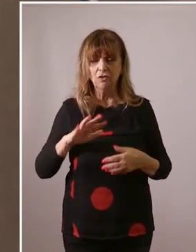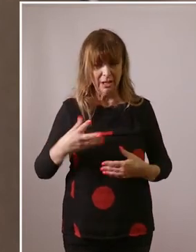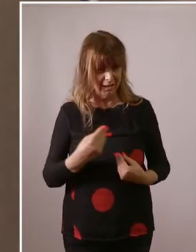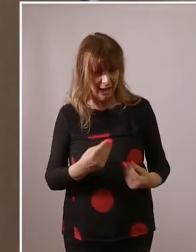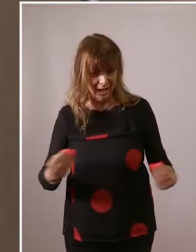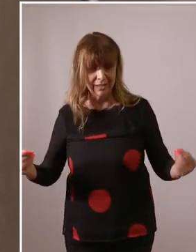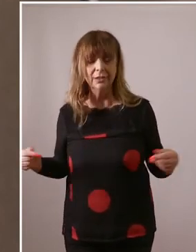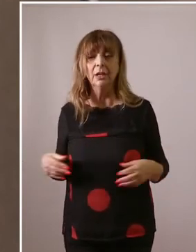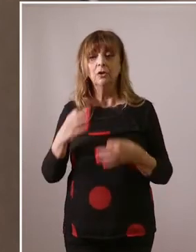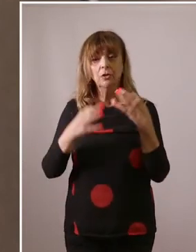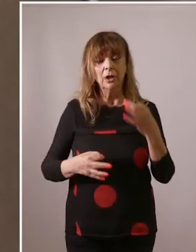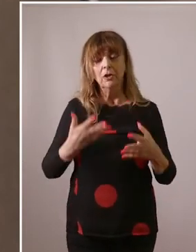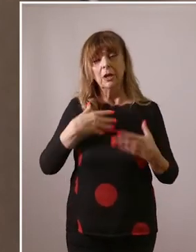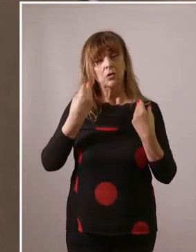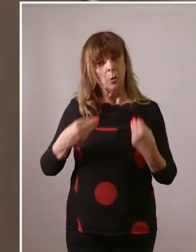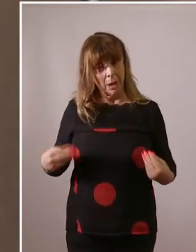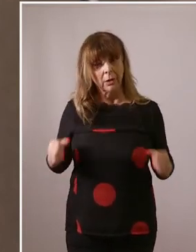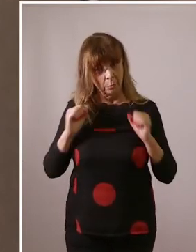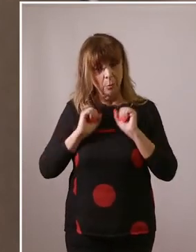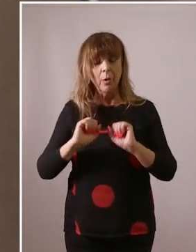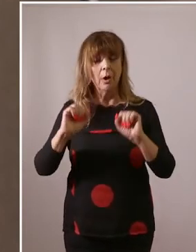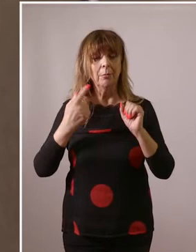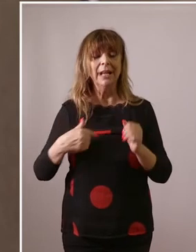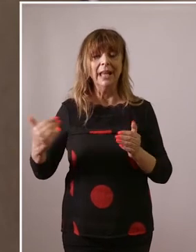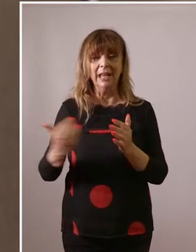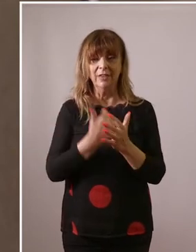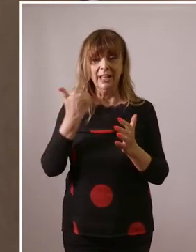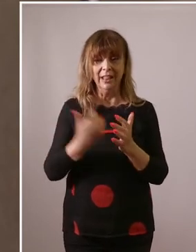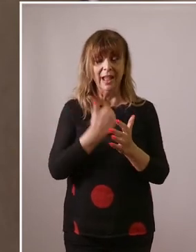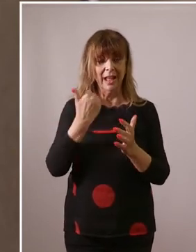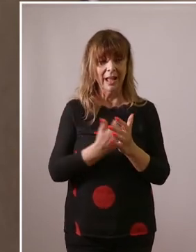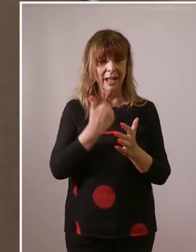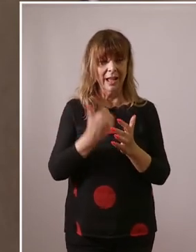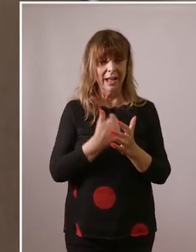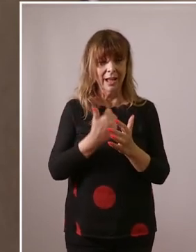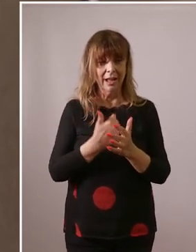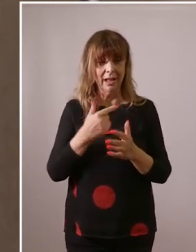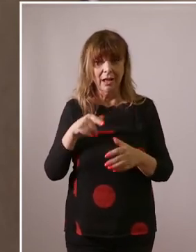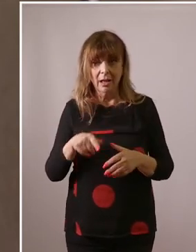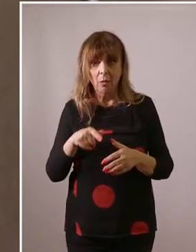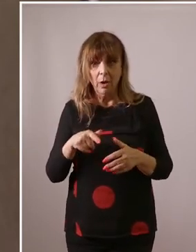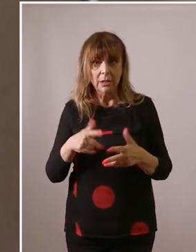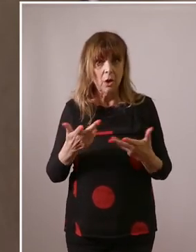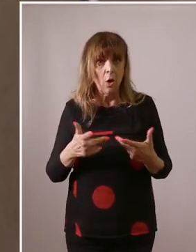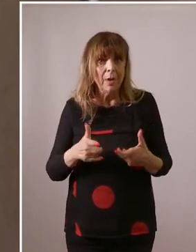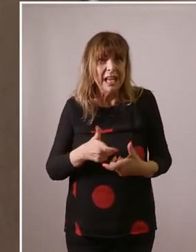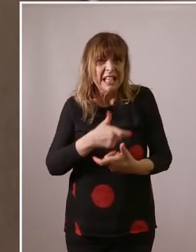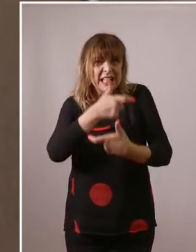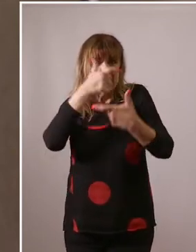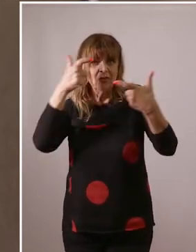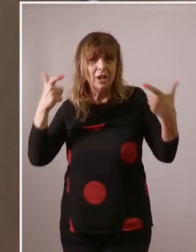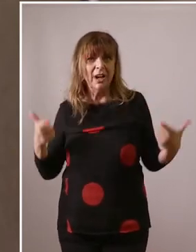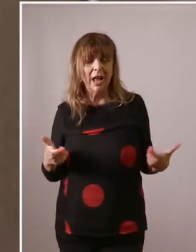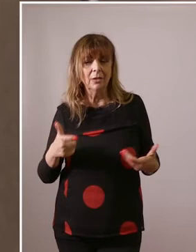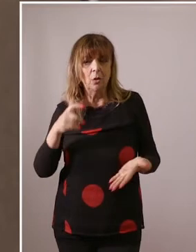può avere gli strumenti per evitare questa ipertrofia del presente e per